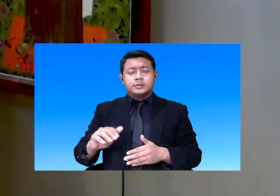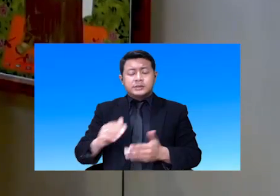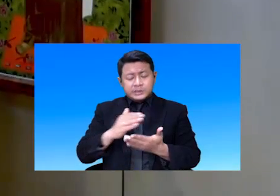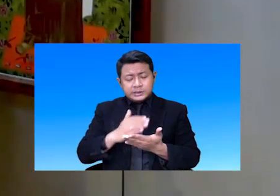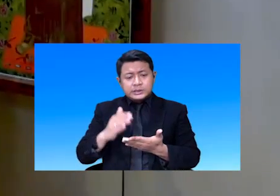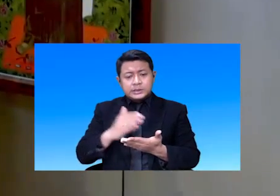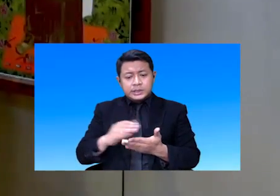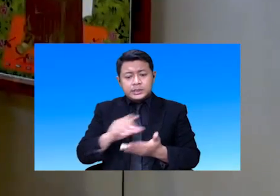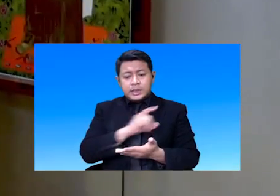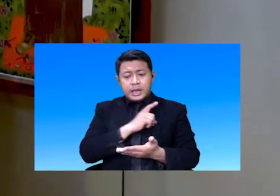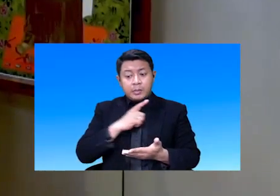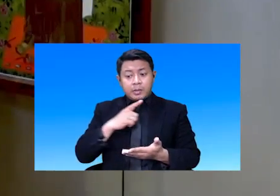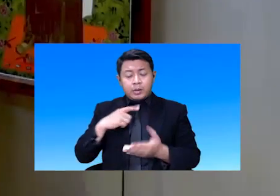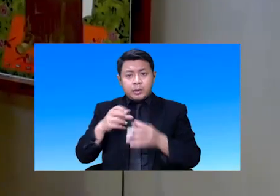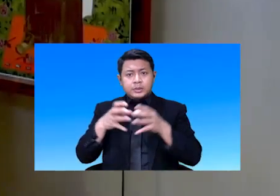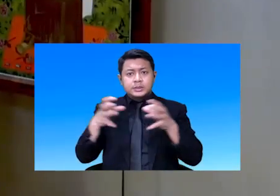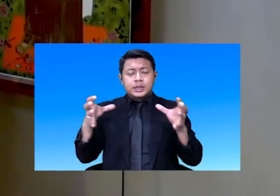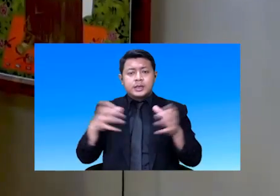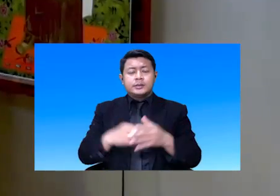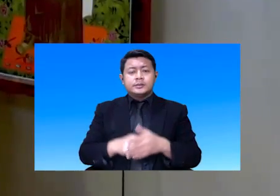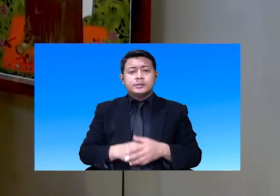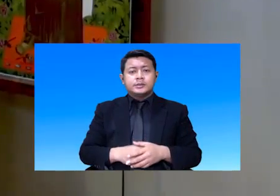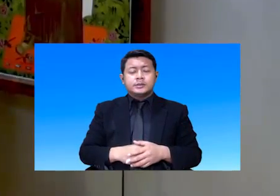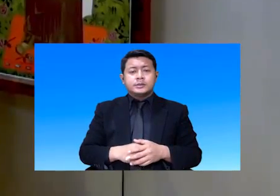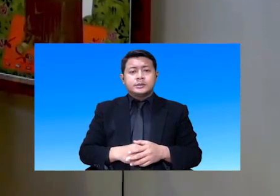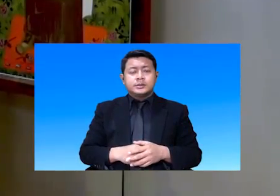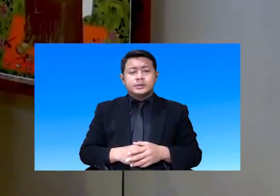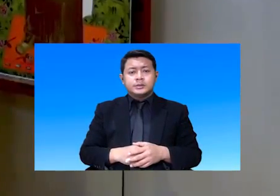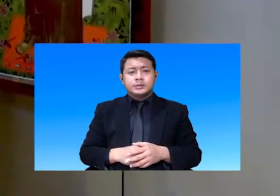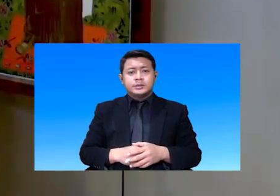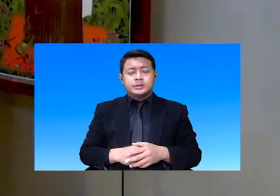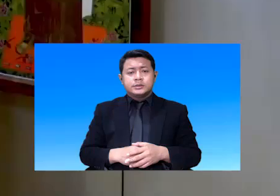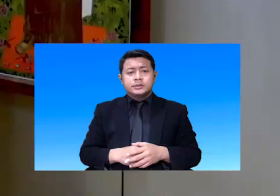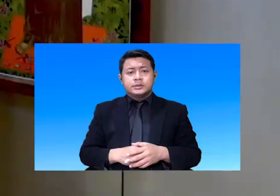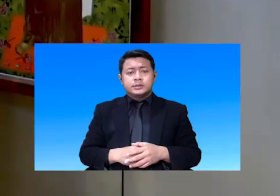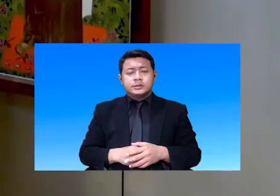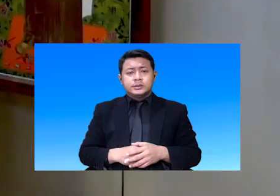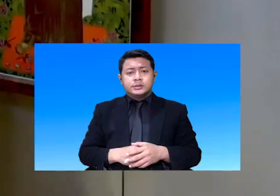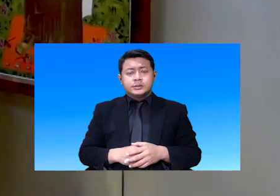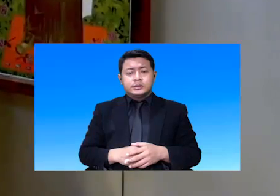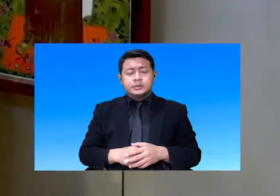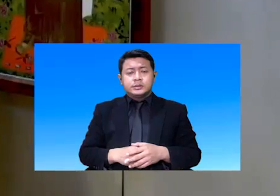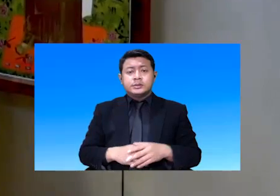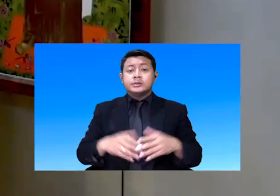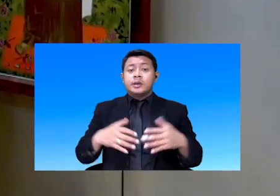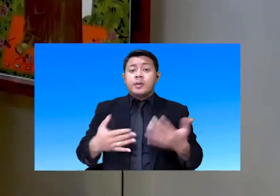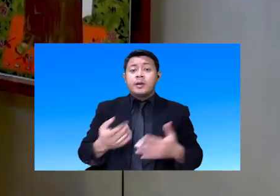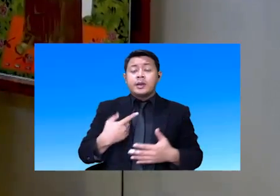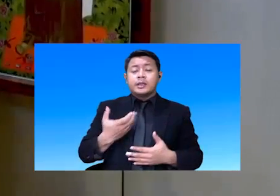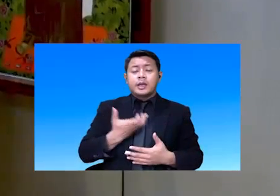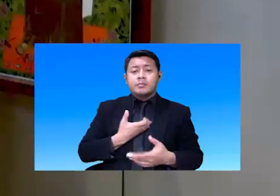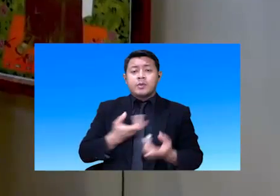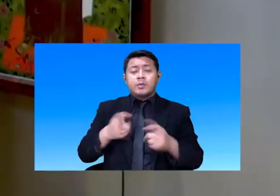saja sedikit-sedikit lama-lama jadi bukit. Tetapi kata semakin itu pula lah yang ingin saya katakan,